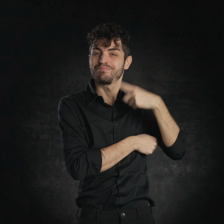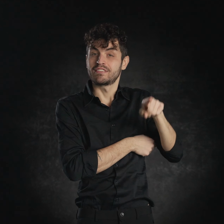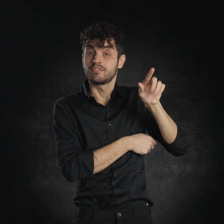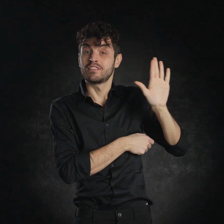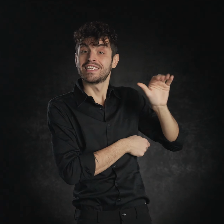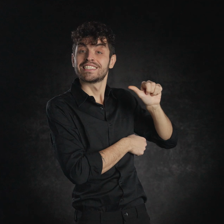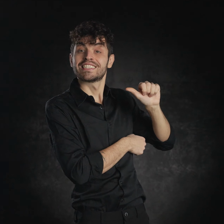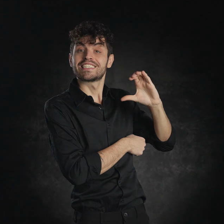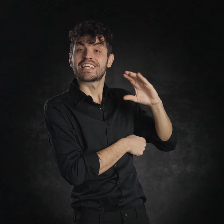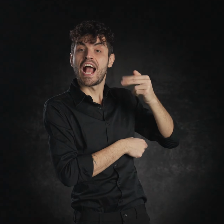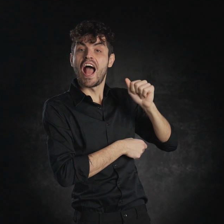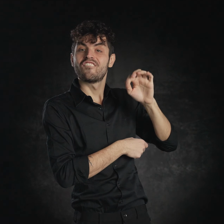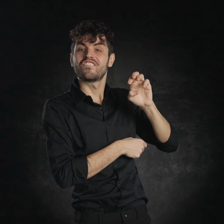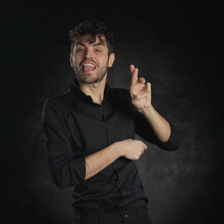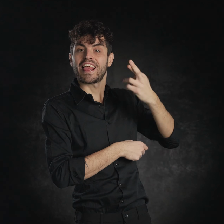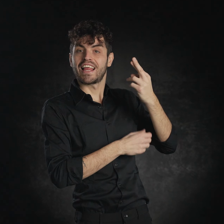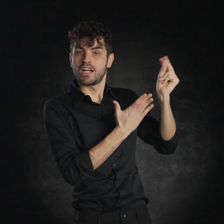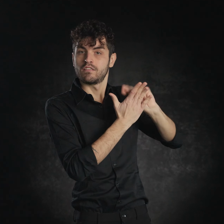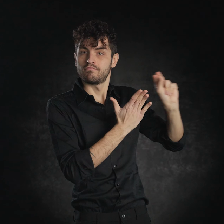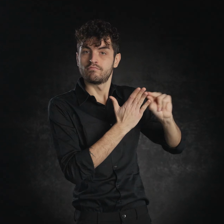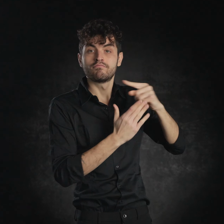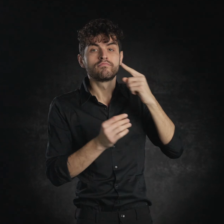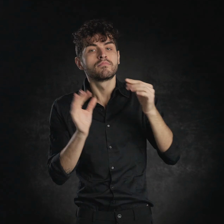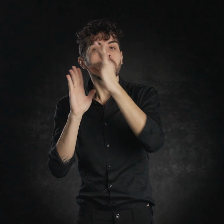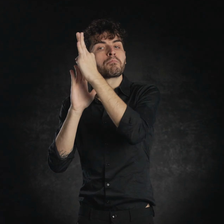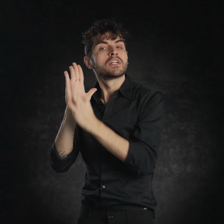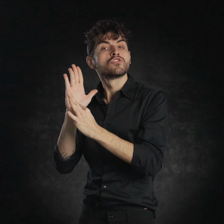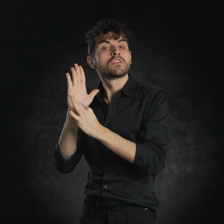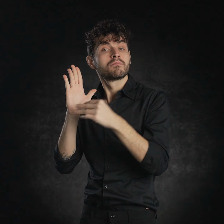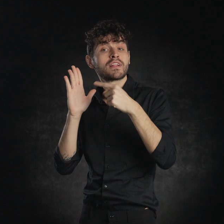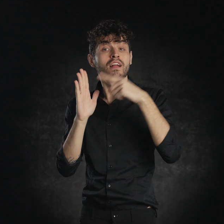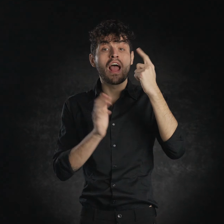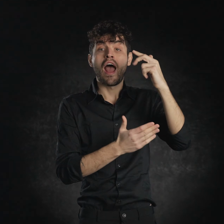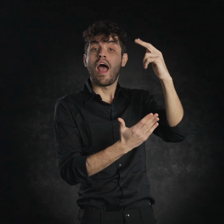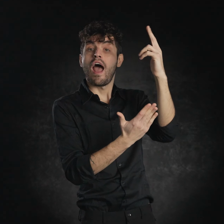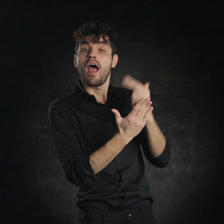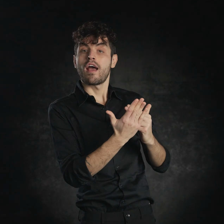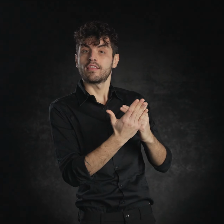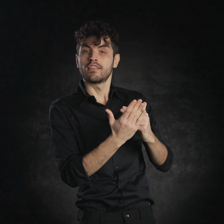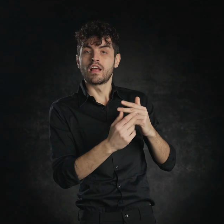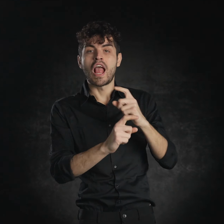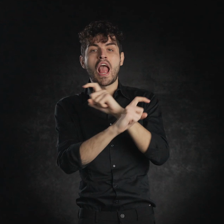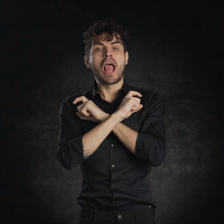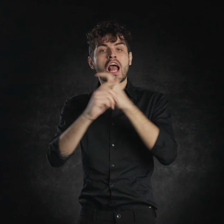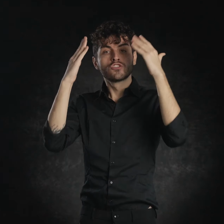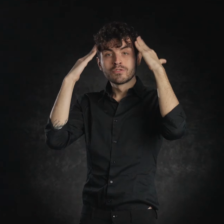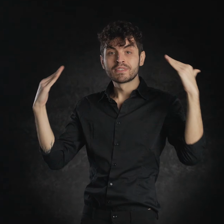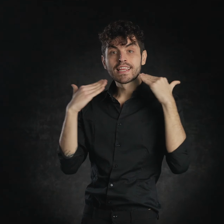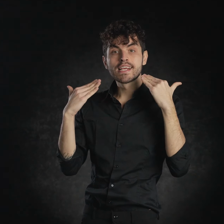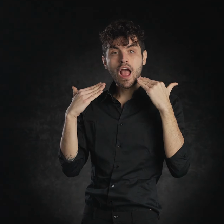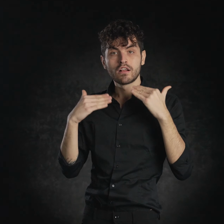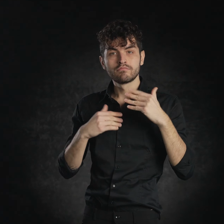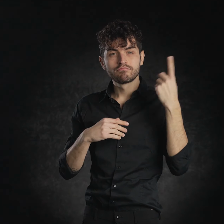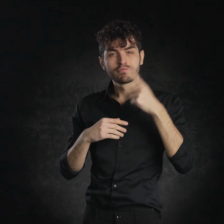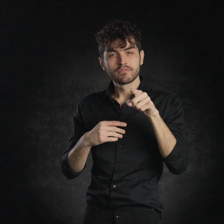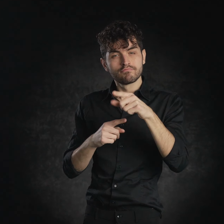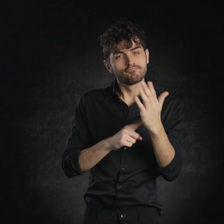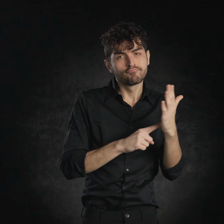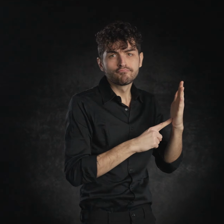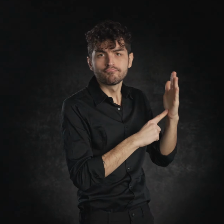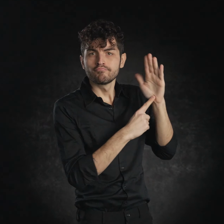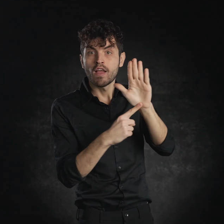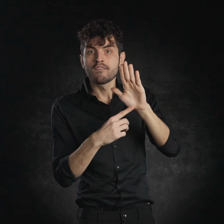scritta da sheff principles egyptian Art che ci fanno esattamente ci fa